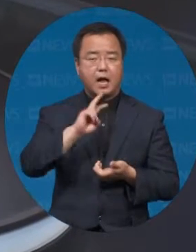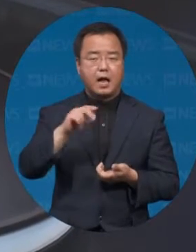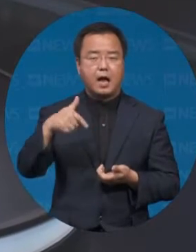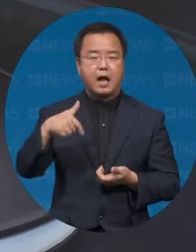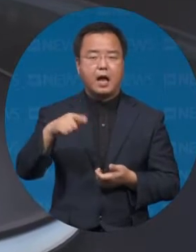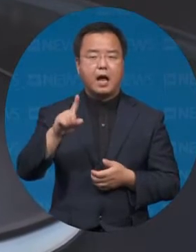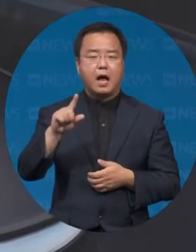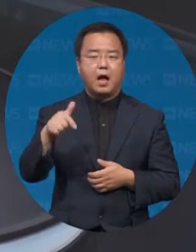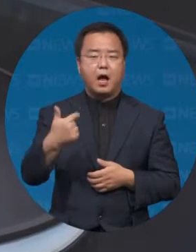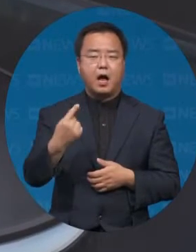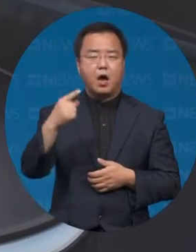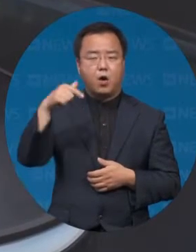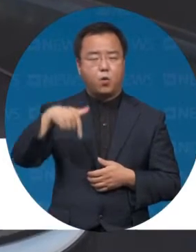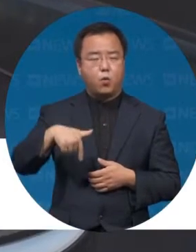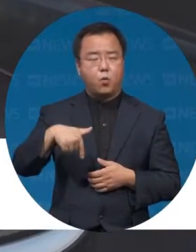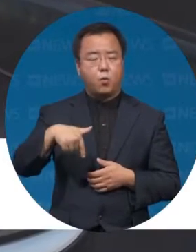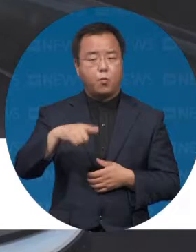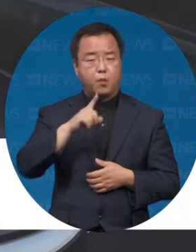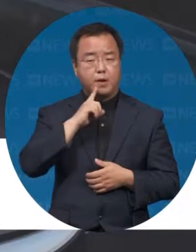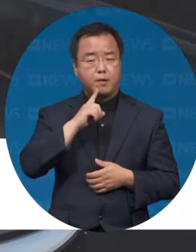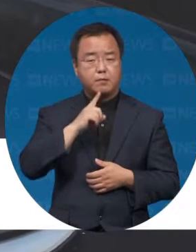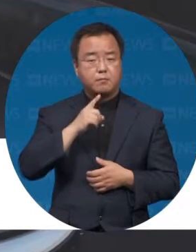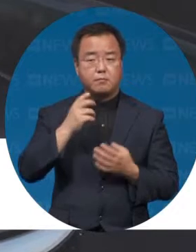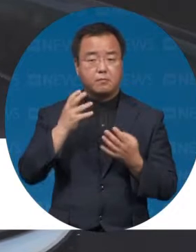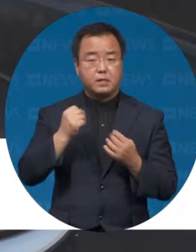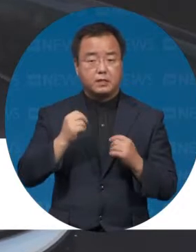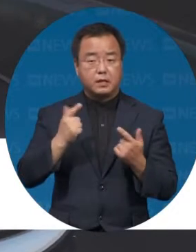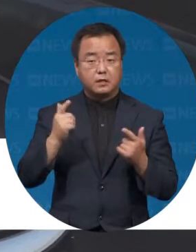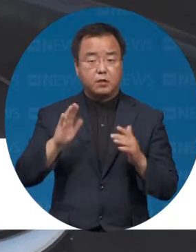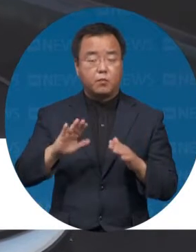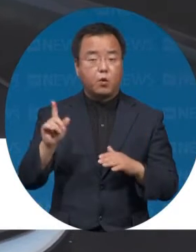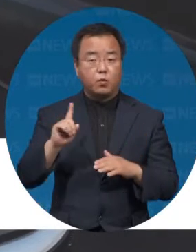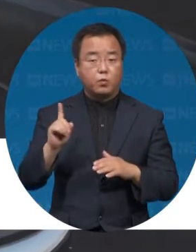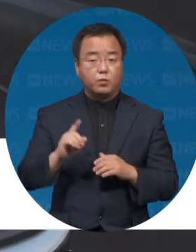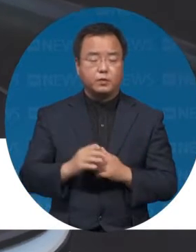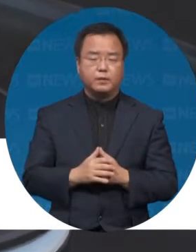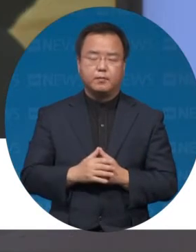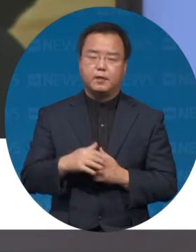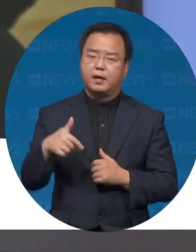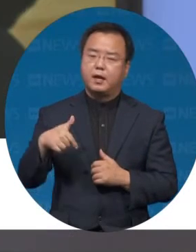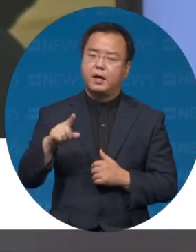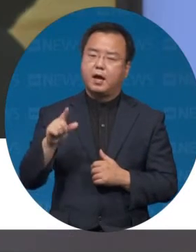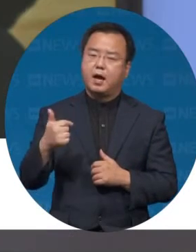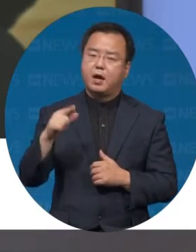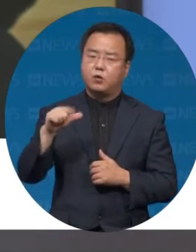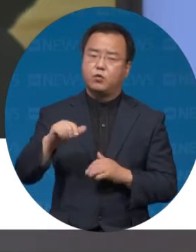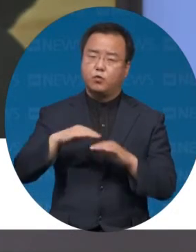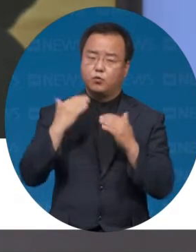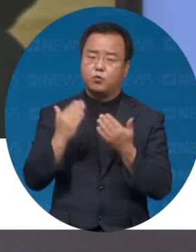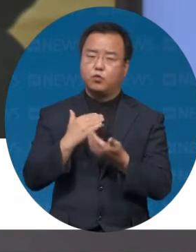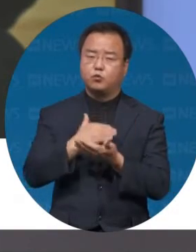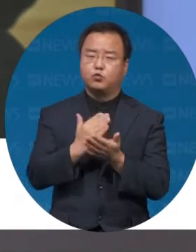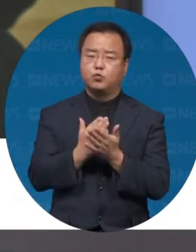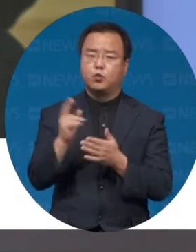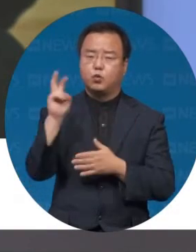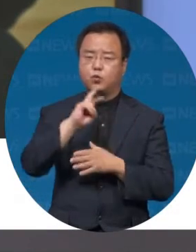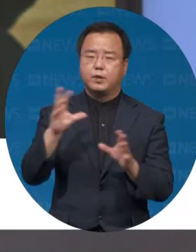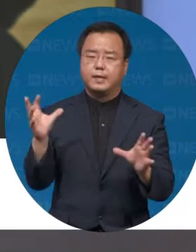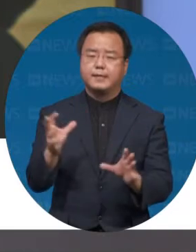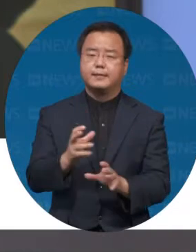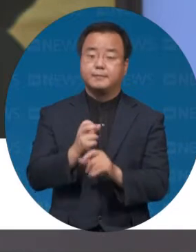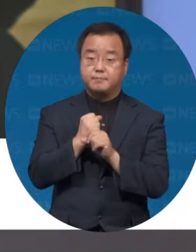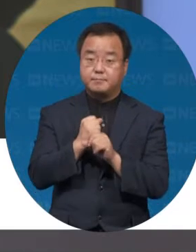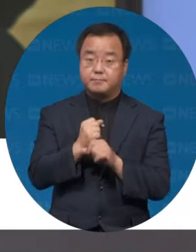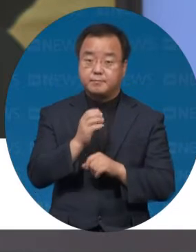없잖아요. 가곡도 클래식의 한 장르에 속하는 건가요? 우선 가곡은 온갖 종류의 노래를 다 일컬을 수 있는